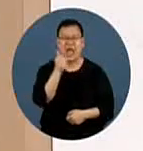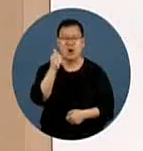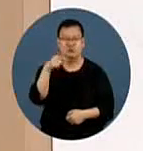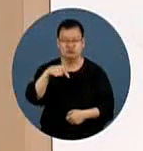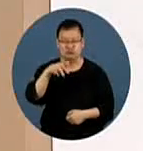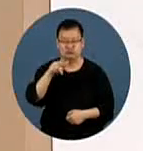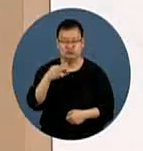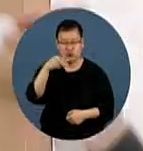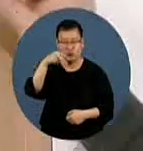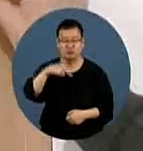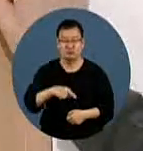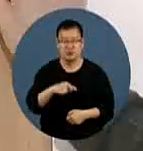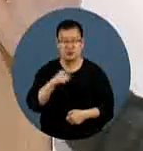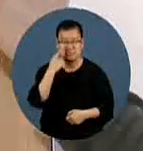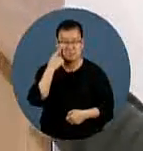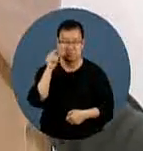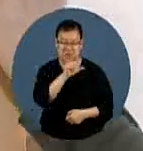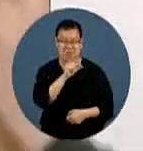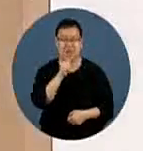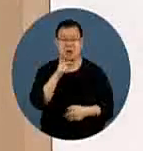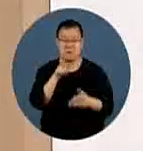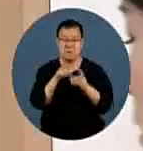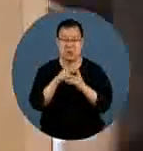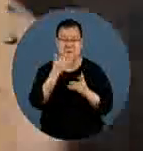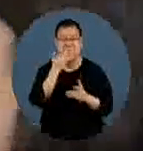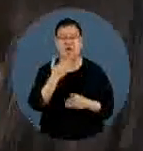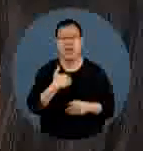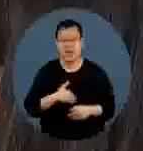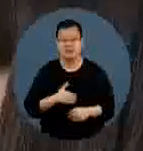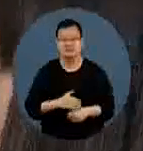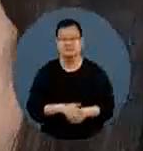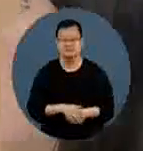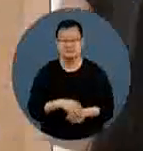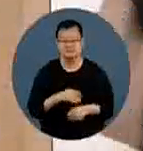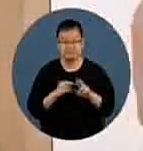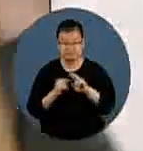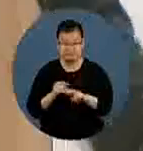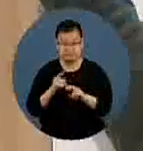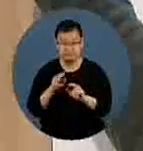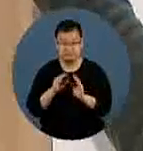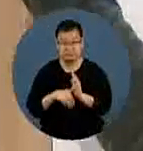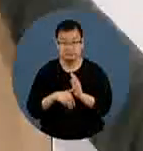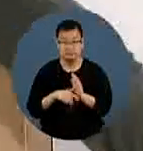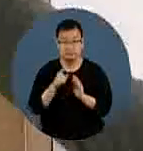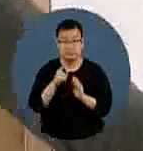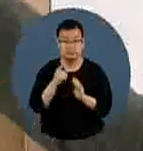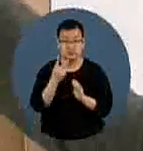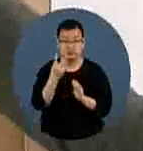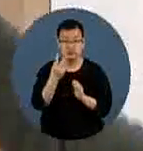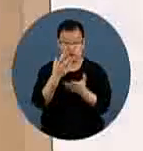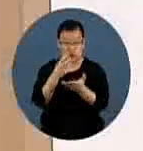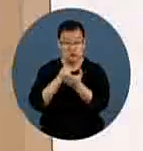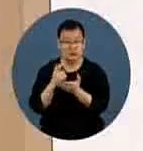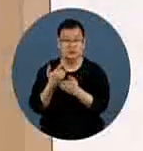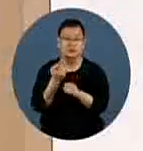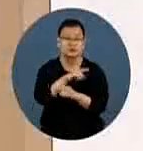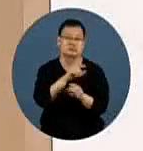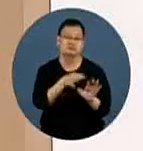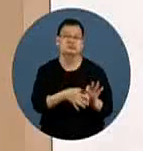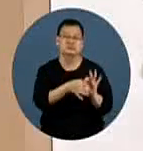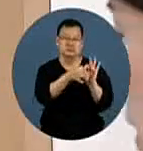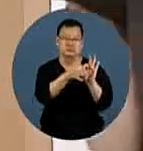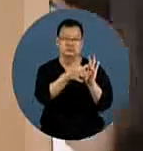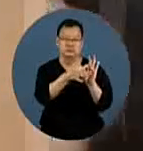후절수라는 걸 아실 텐데요. 자, 백으로서는 늘 수밖에 없을 때 이제는 이 두 점을 잡는 게 아니라